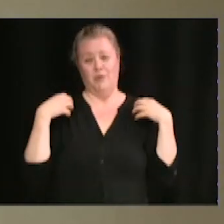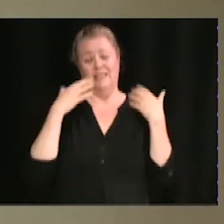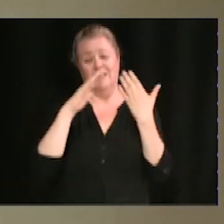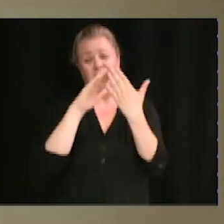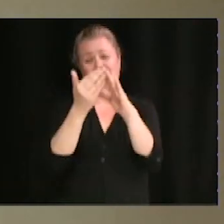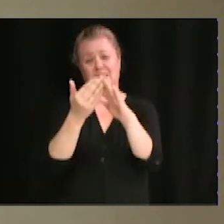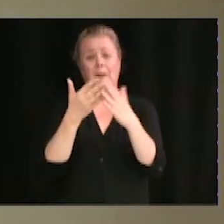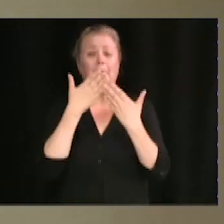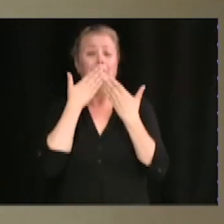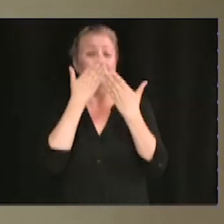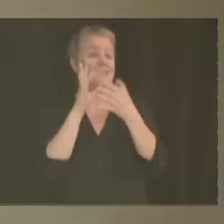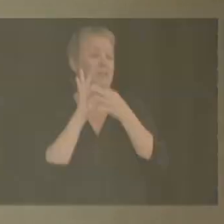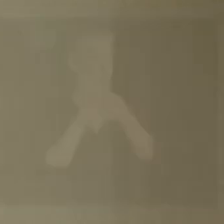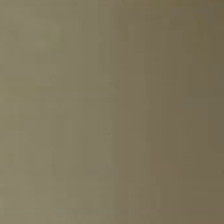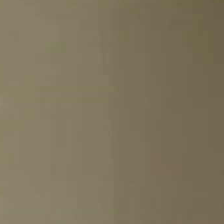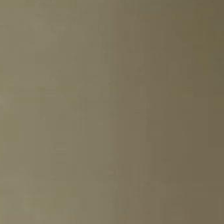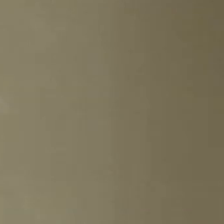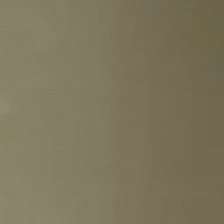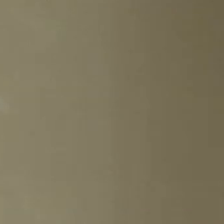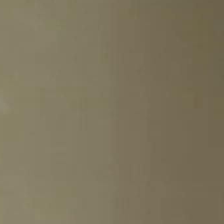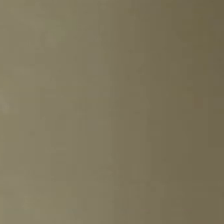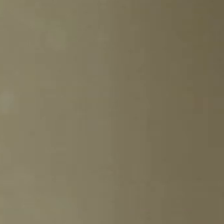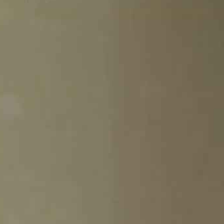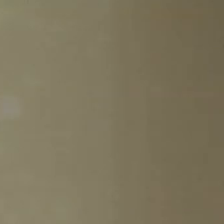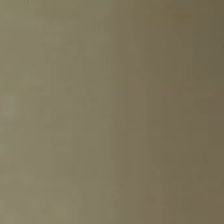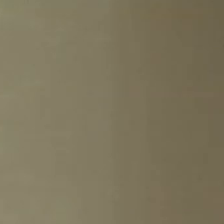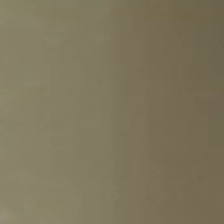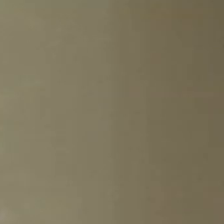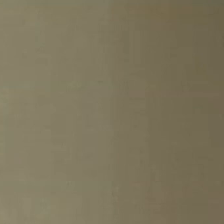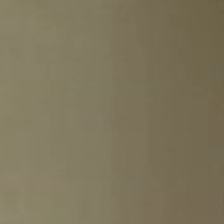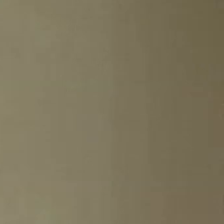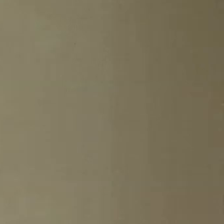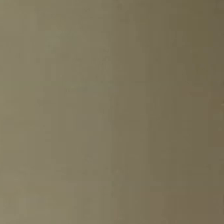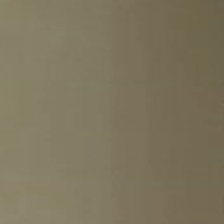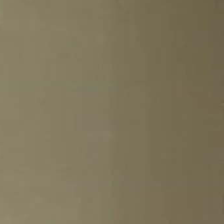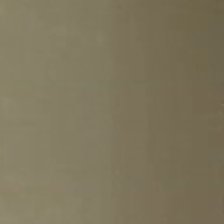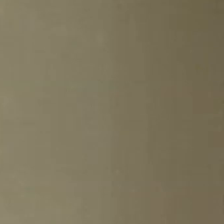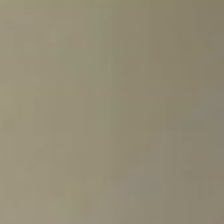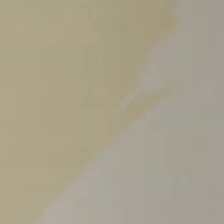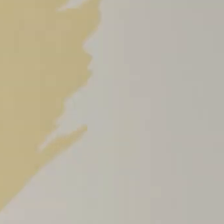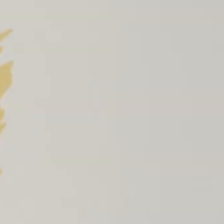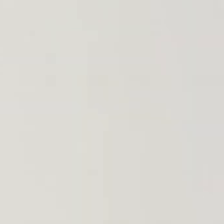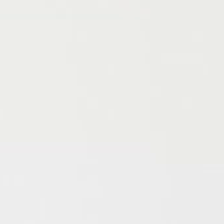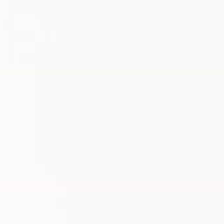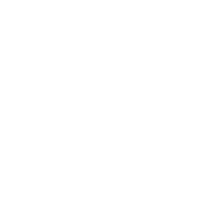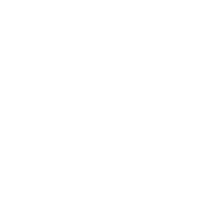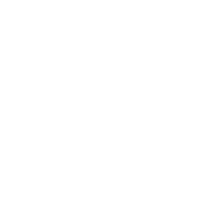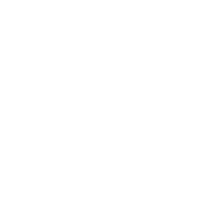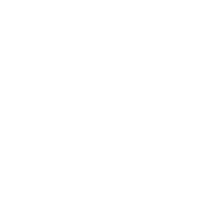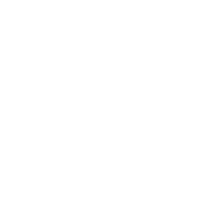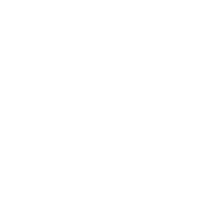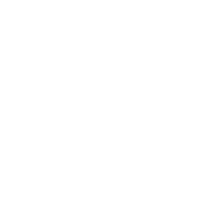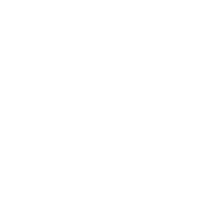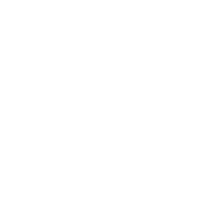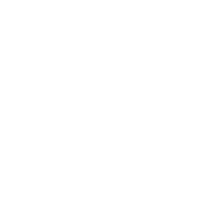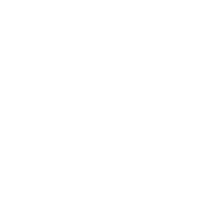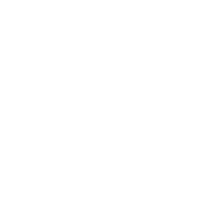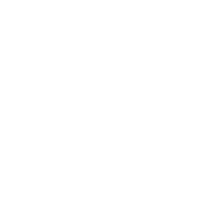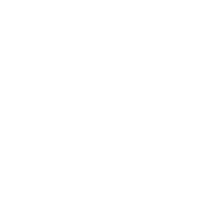Merci, chers collègues. Bonne fin de soirée. On va lever la séance. Mme Lambert et M. Provencher. Merci. Merci.